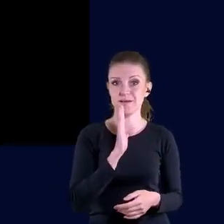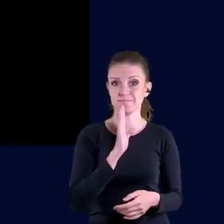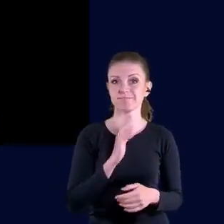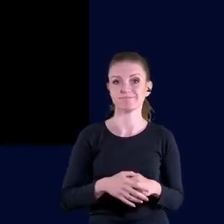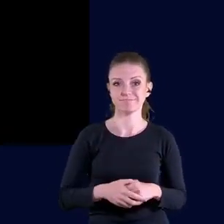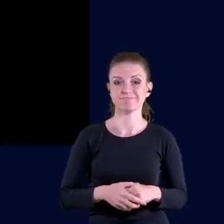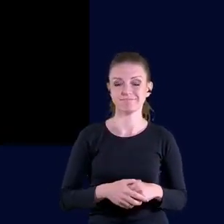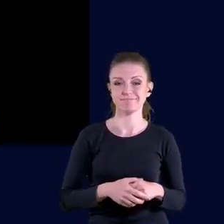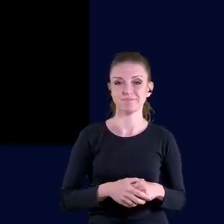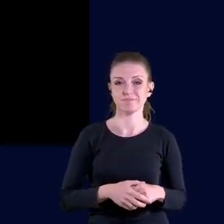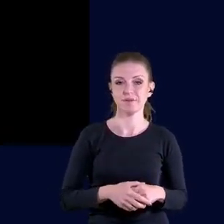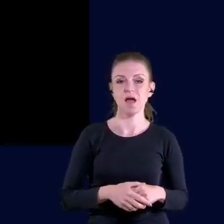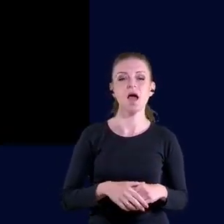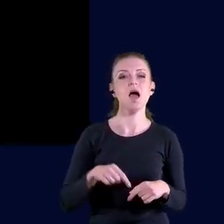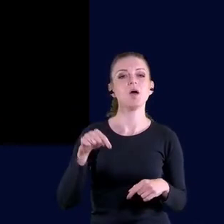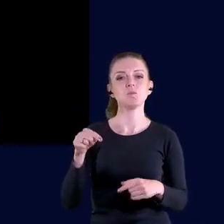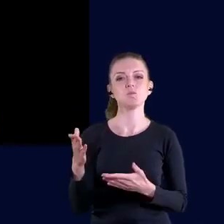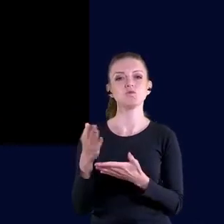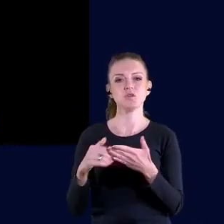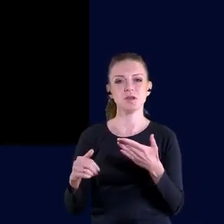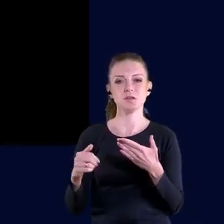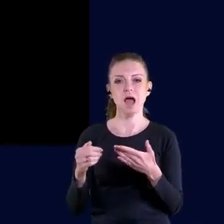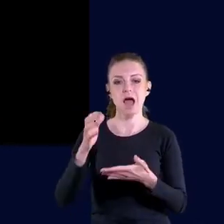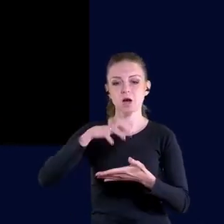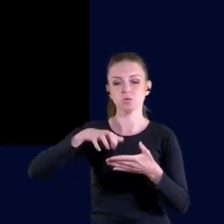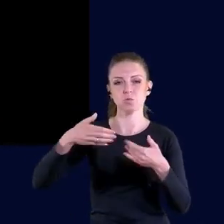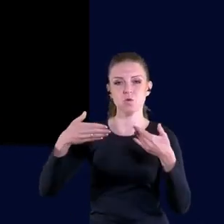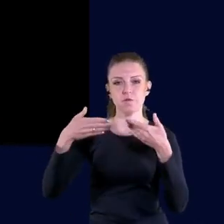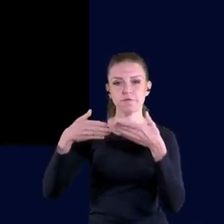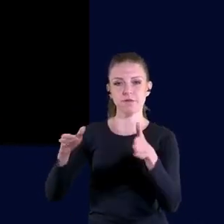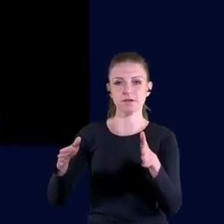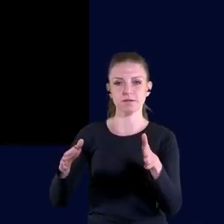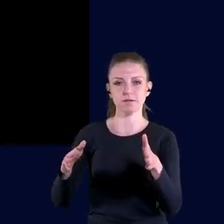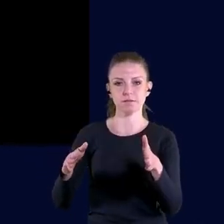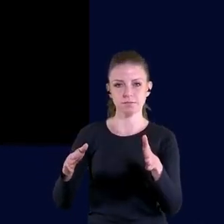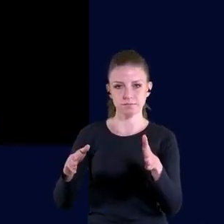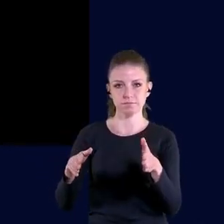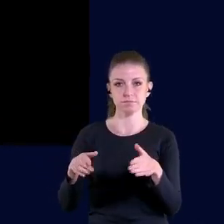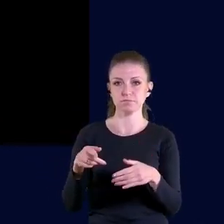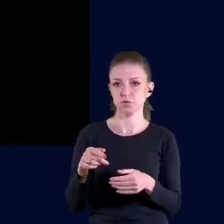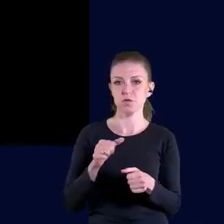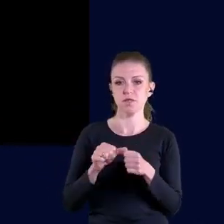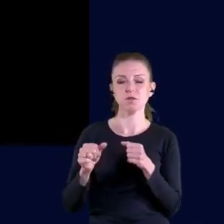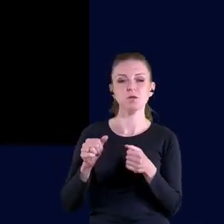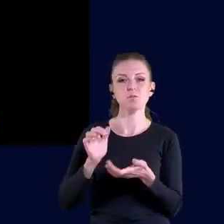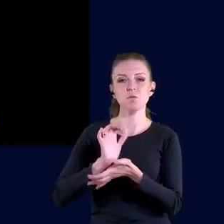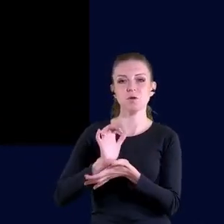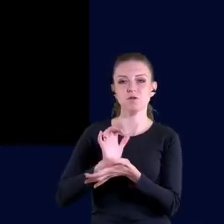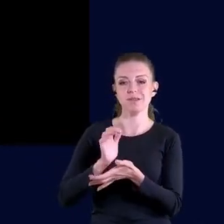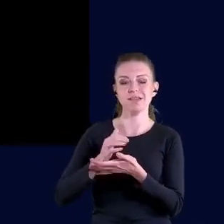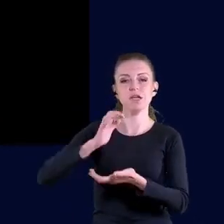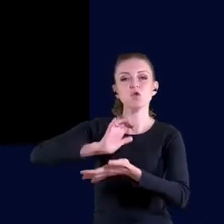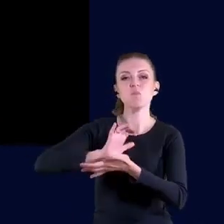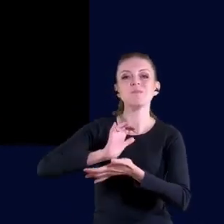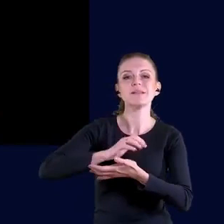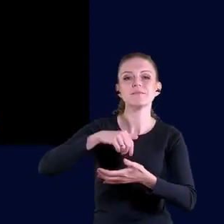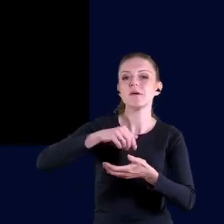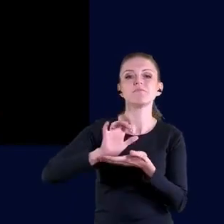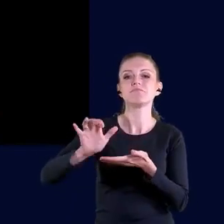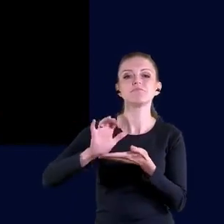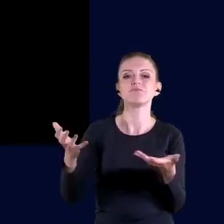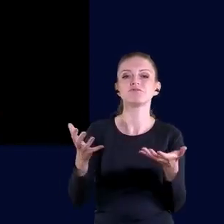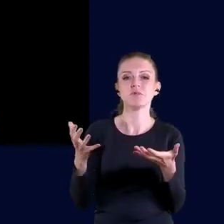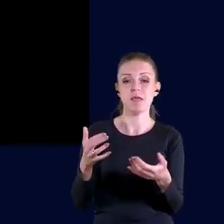Muszę powiedzieć że że jest jednak frakcja artykułów otwartych które to artykuły są publikowane w czasopismach wydawana